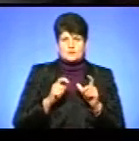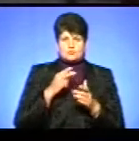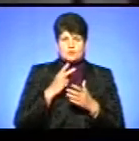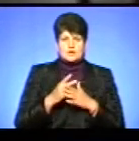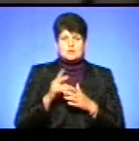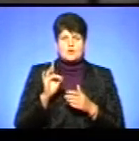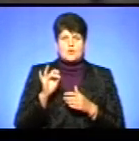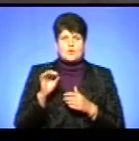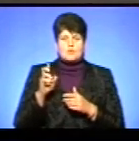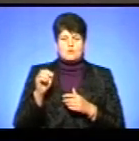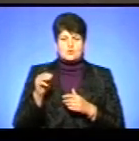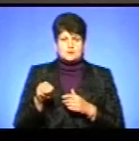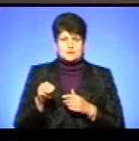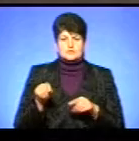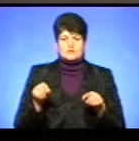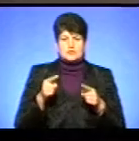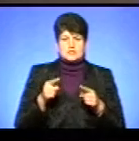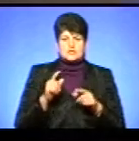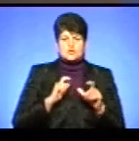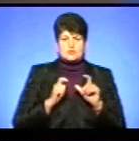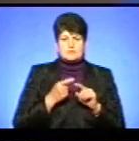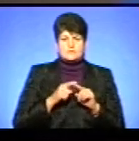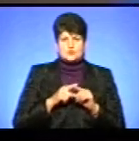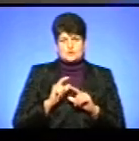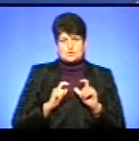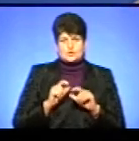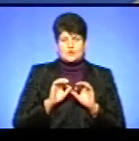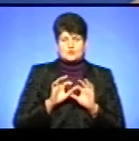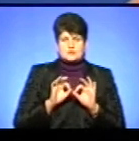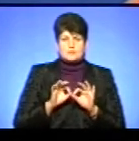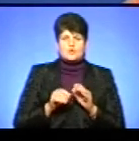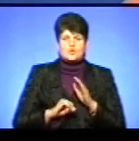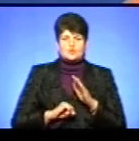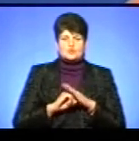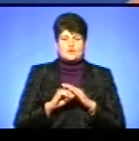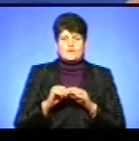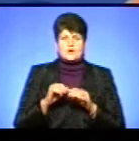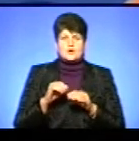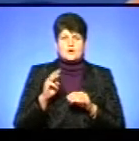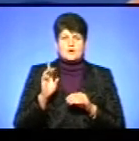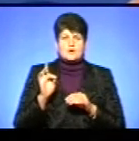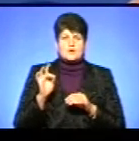робота, створеного студентами цього вузу. Розповідає про основи робототехніки та програмування.